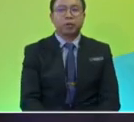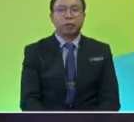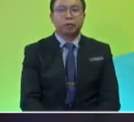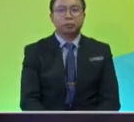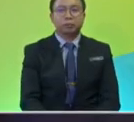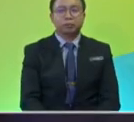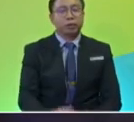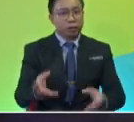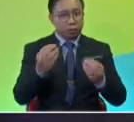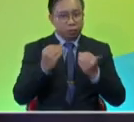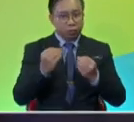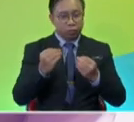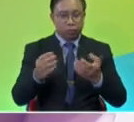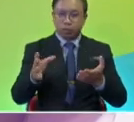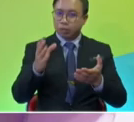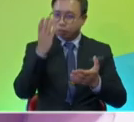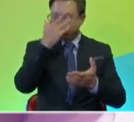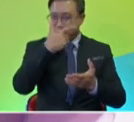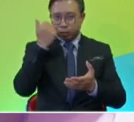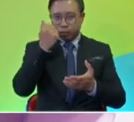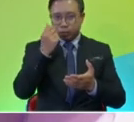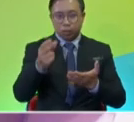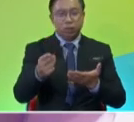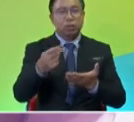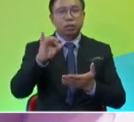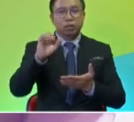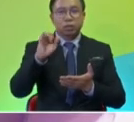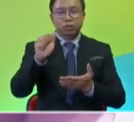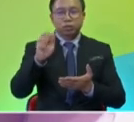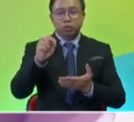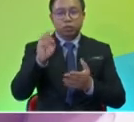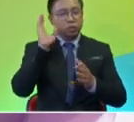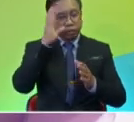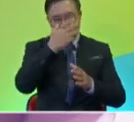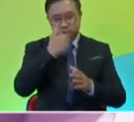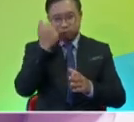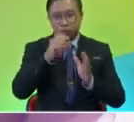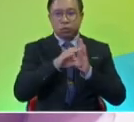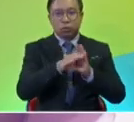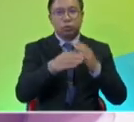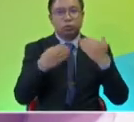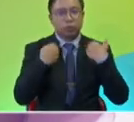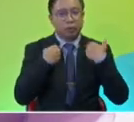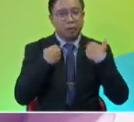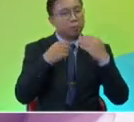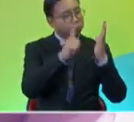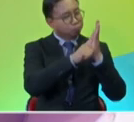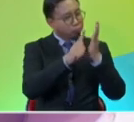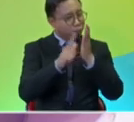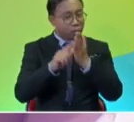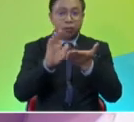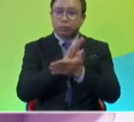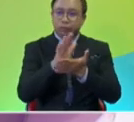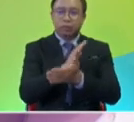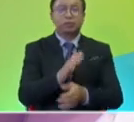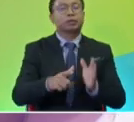macam kita nak hiaskan dia tu kita gunalah hiasan-hiasan yang ada dekat rumah contohnya macam kita ada kertas stiker ni kan lebih-lebihan